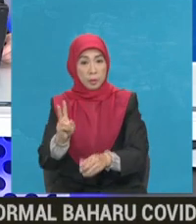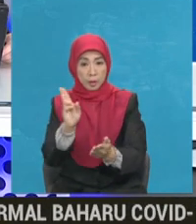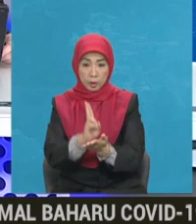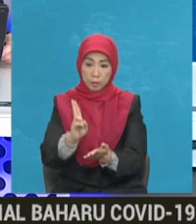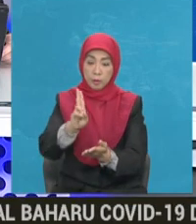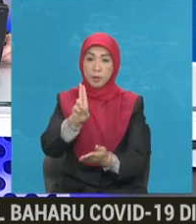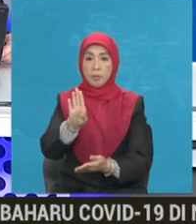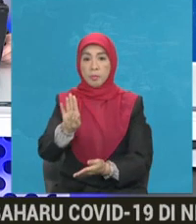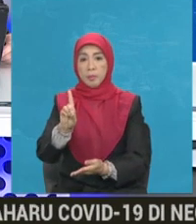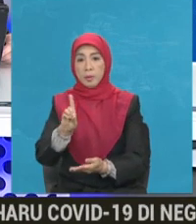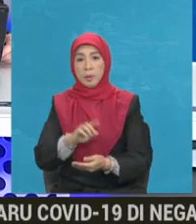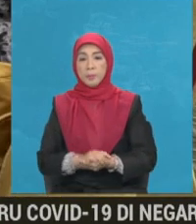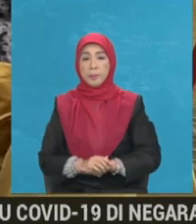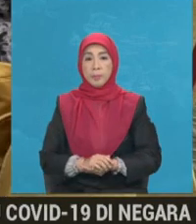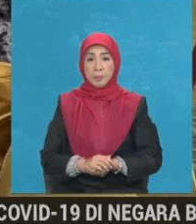Darussalam